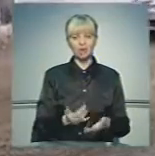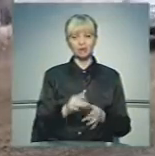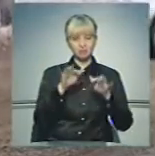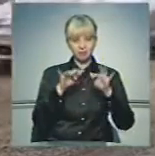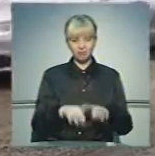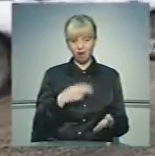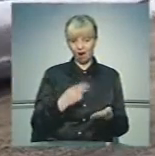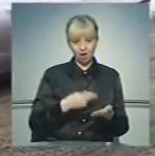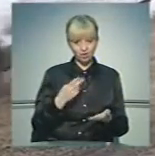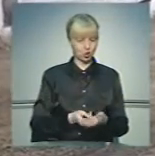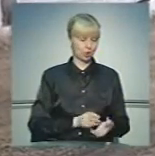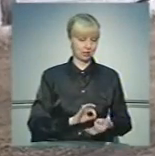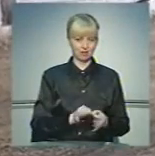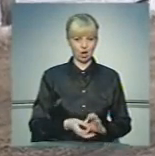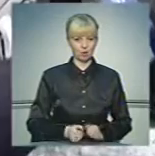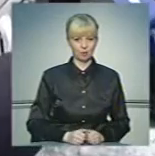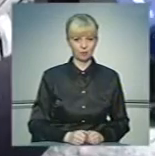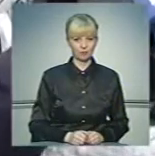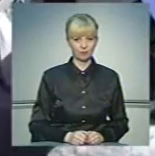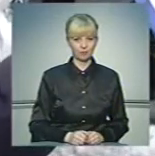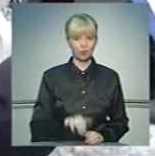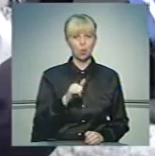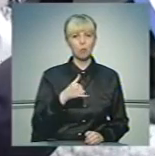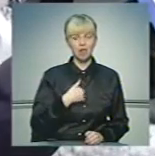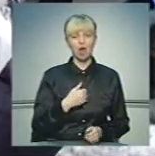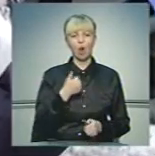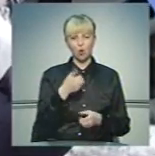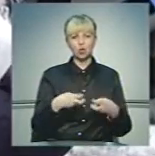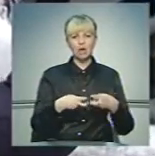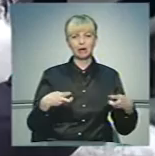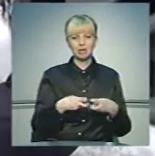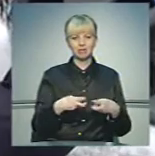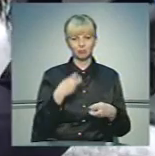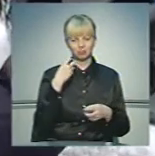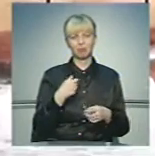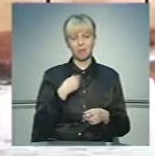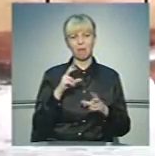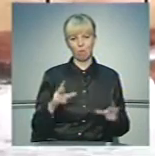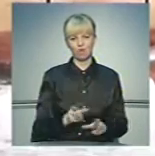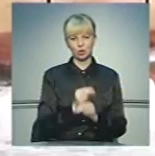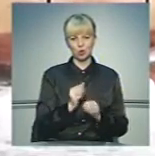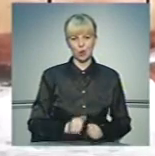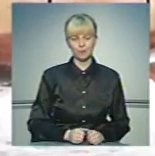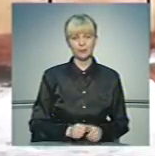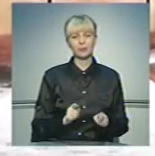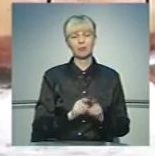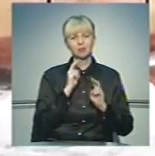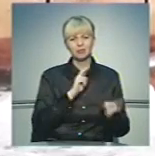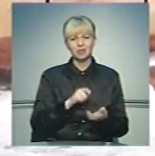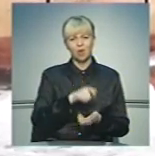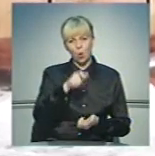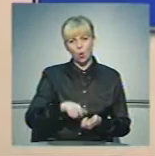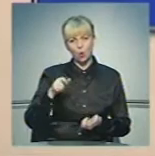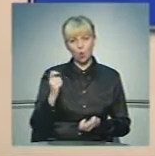сніговою кашею, складно. У мене хороша резина. Мені повезло, так. Да. Попри всі нарікання,